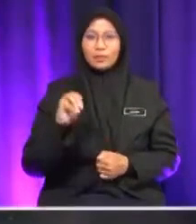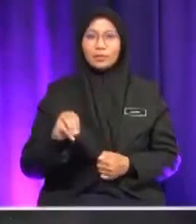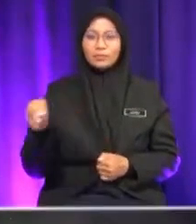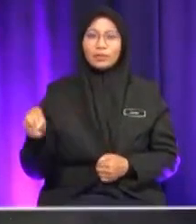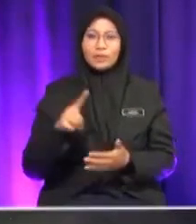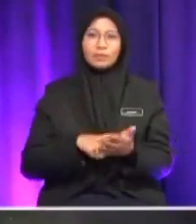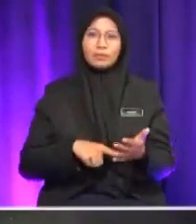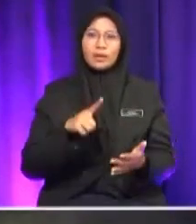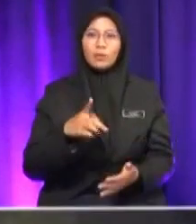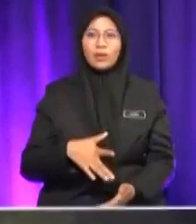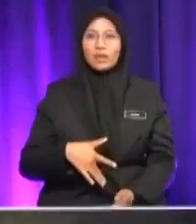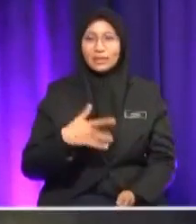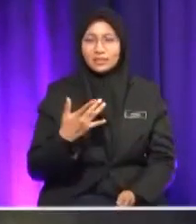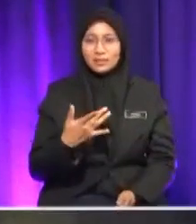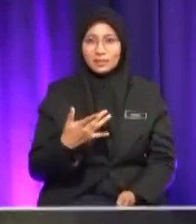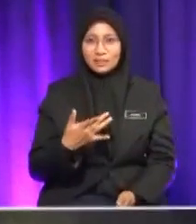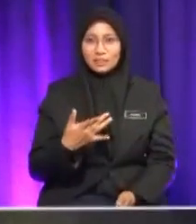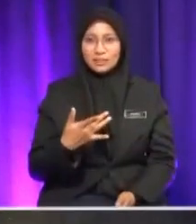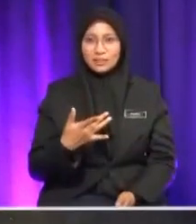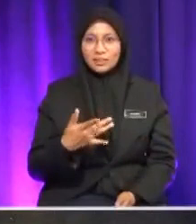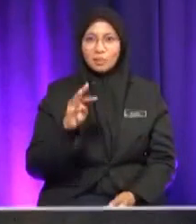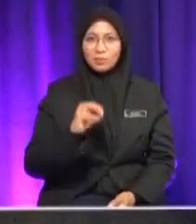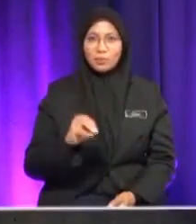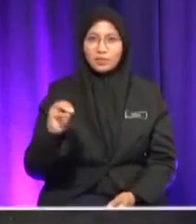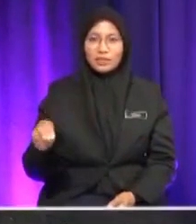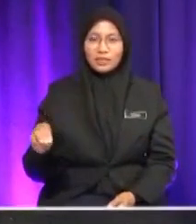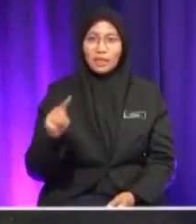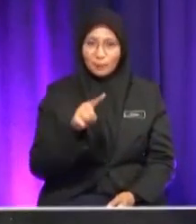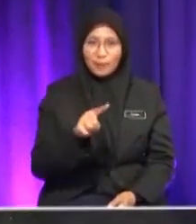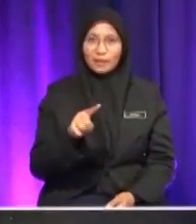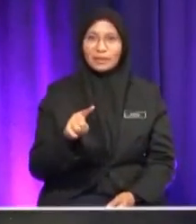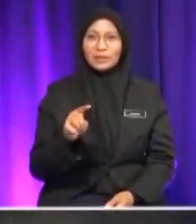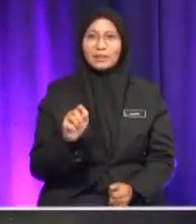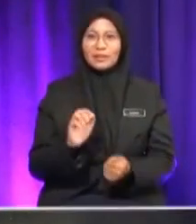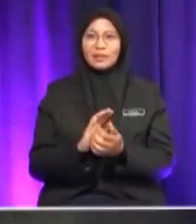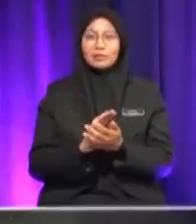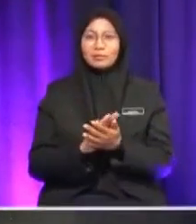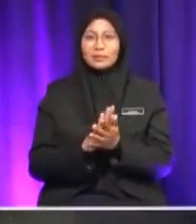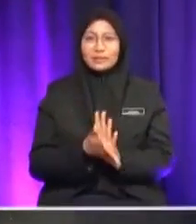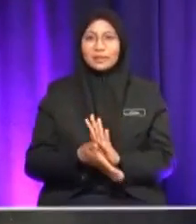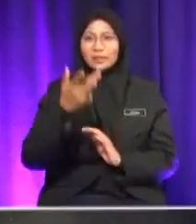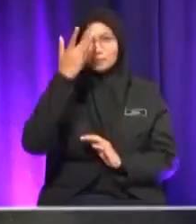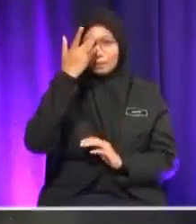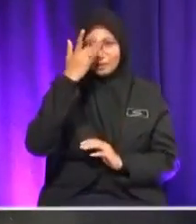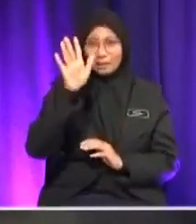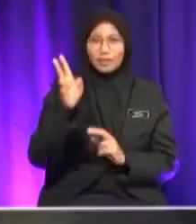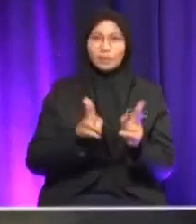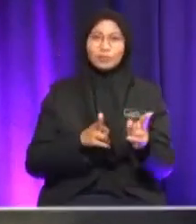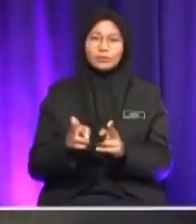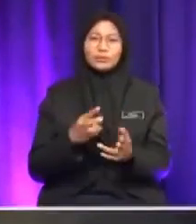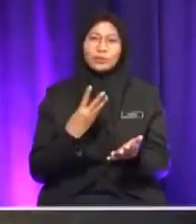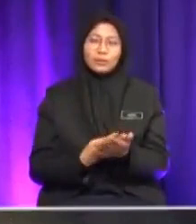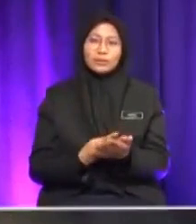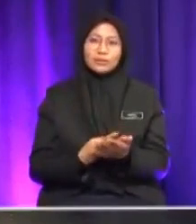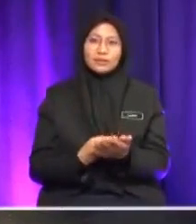anda apabila anda menjadi seorang yang bijak menguruskan kewangan? Pritika, apa perasaan